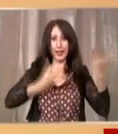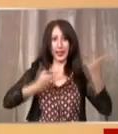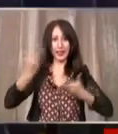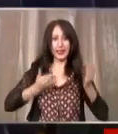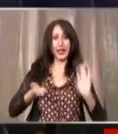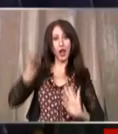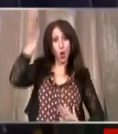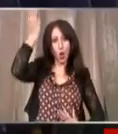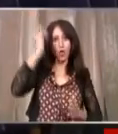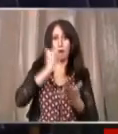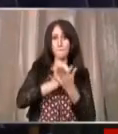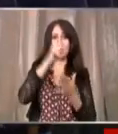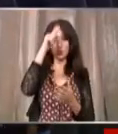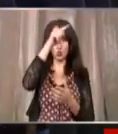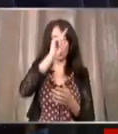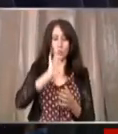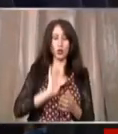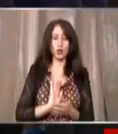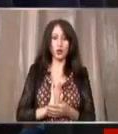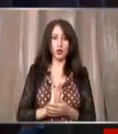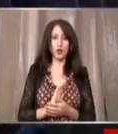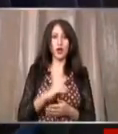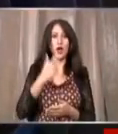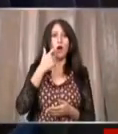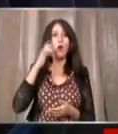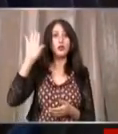الدولة بتساعدها وتدعمها في أداء